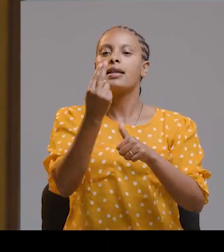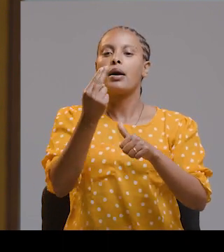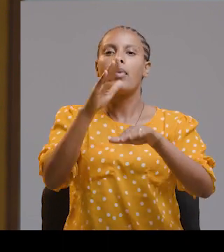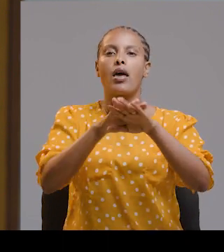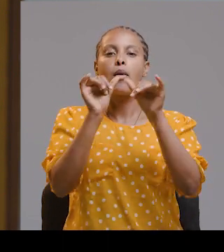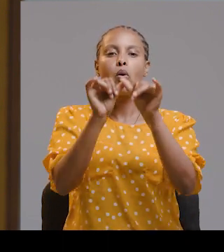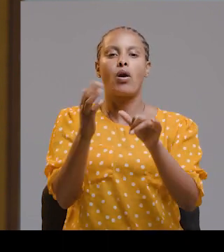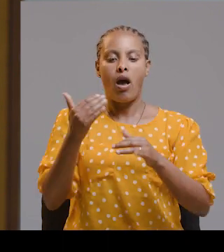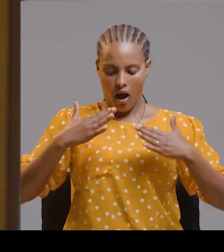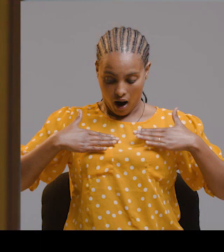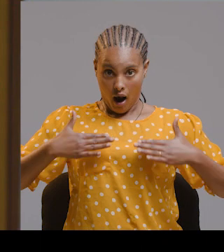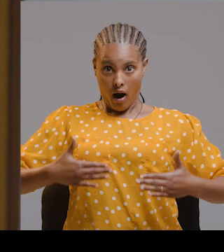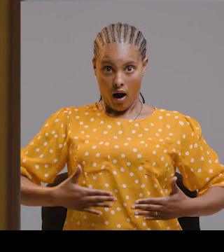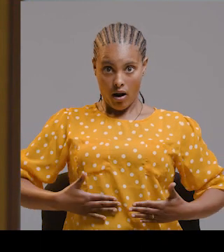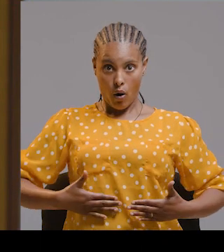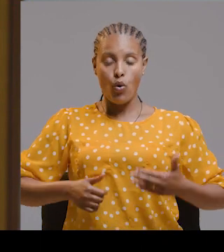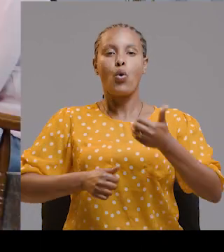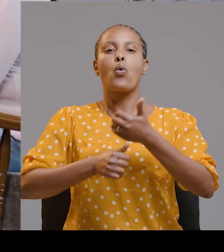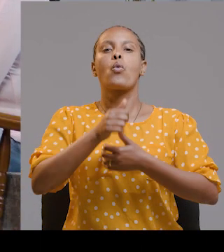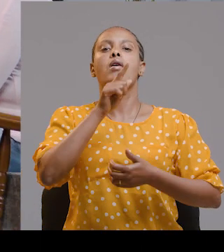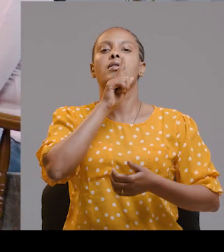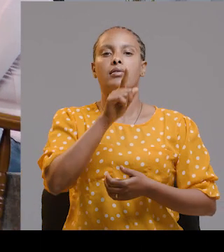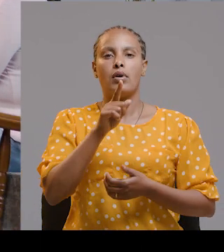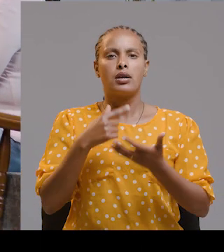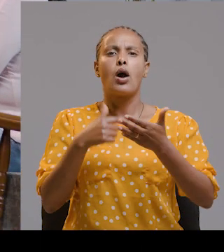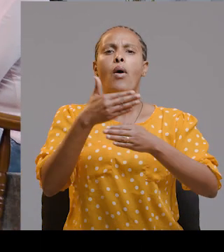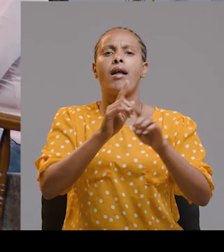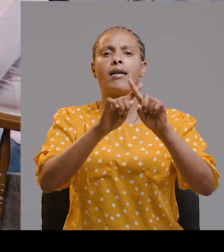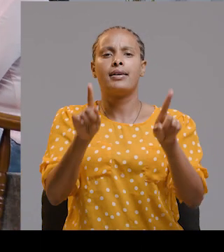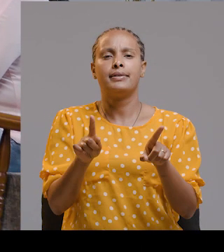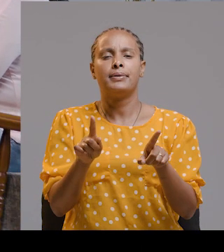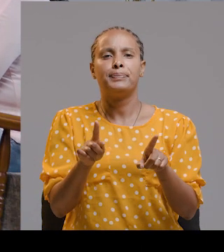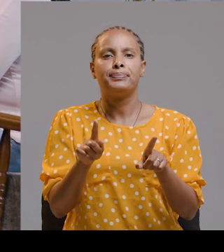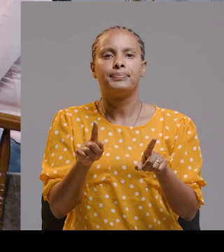تکمیلی میولوی نبرو آکالایی نبرو گذاشت وشنو که زاب حالا گن